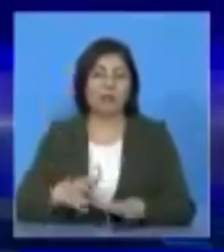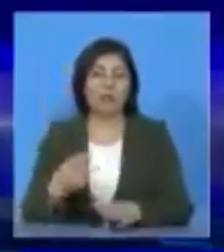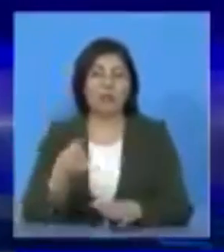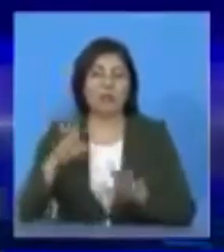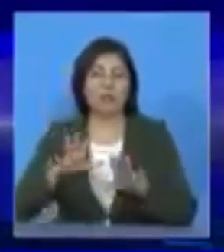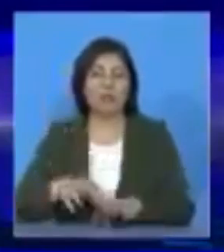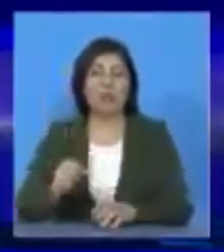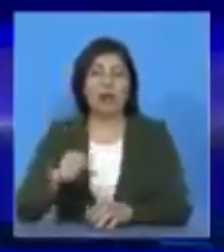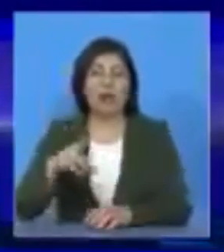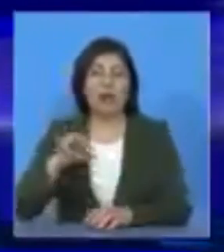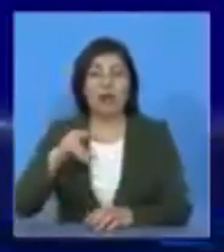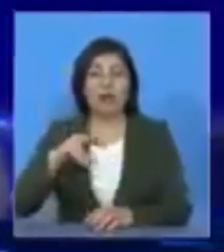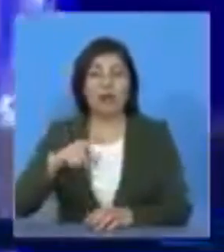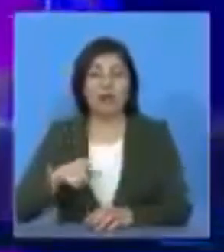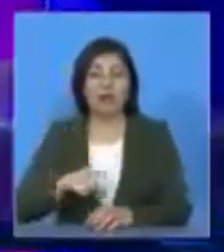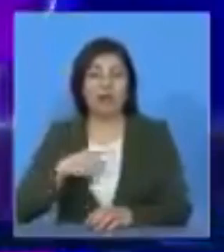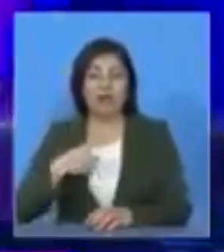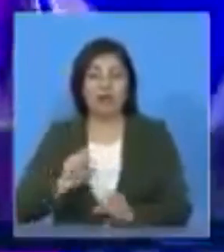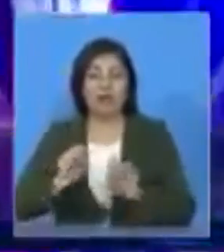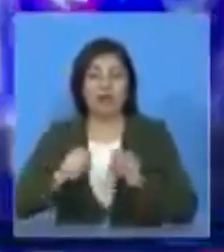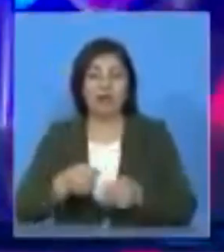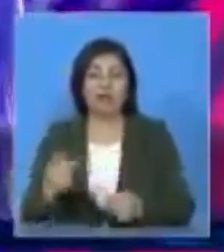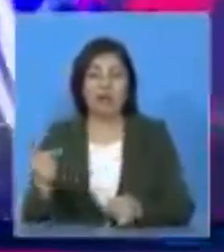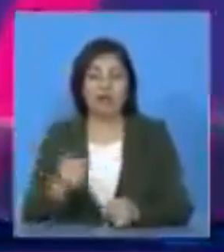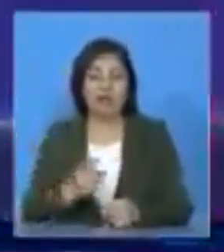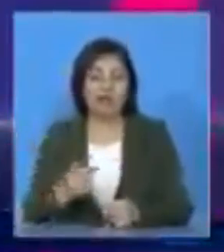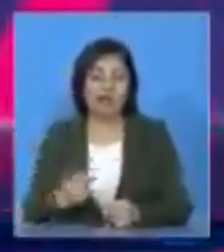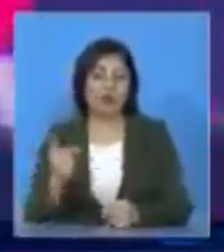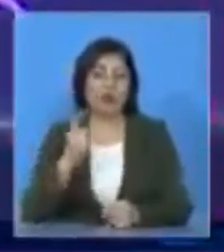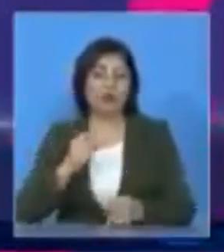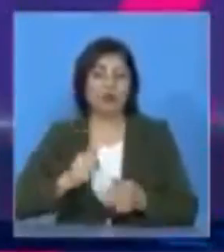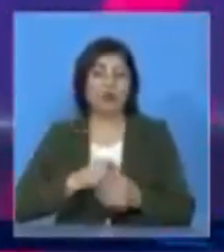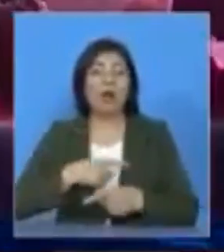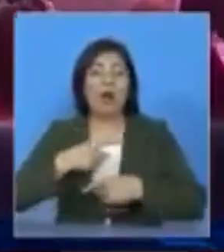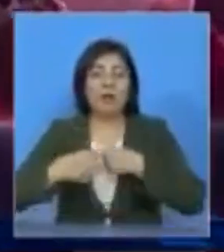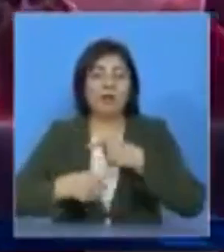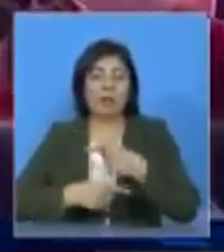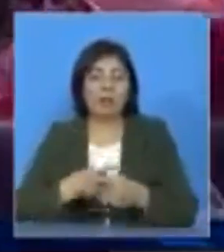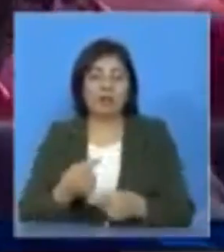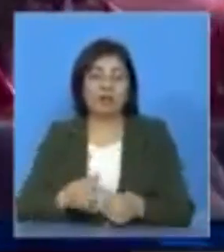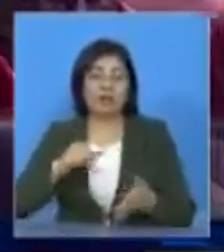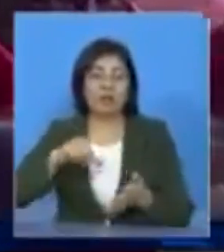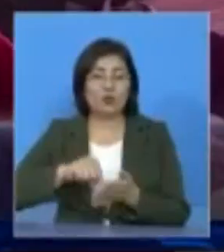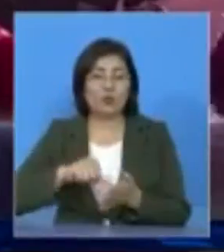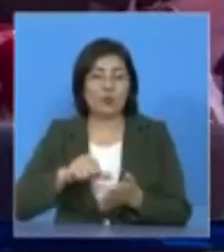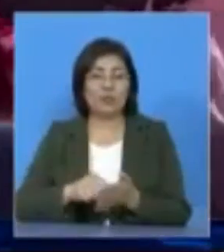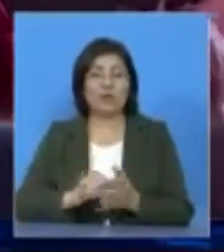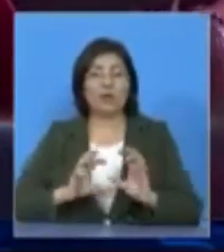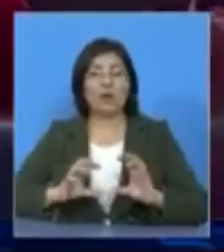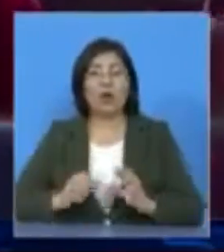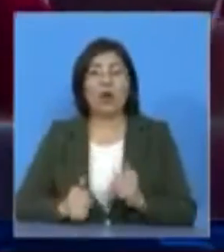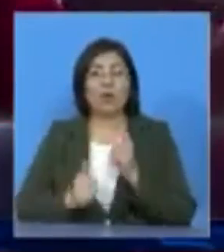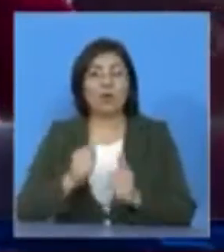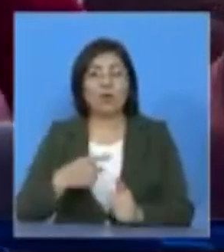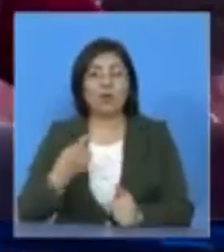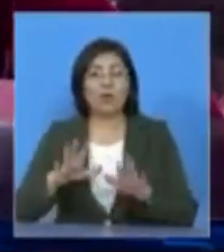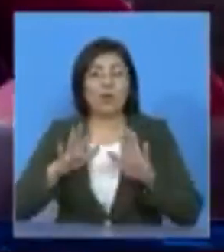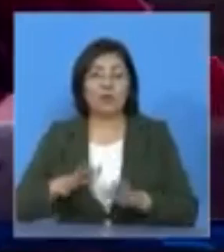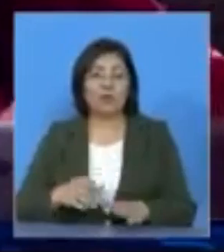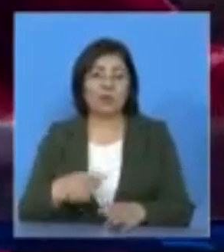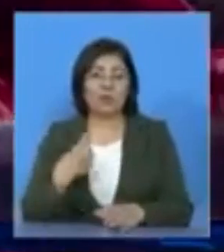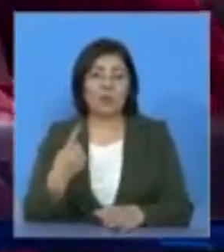Адель Кунаделова, говоря о возможностях, которые ее ждут в дальнейшем, поделилась, что само участие в конкурсе и первое место – это прежде